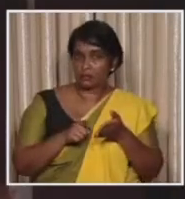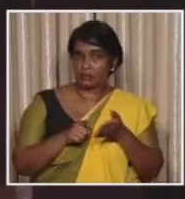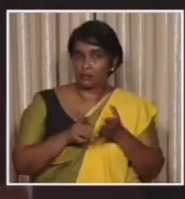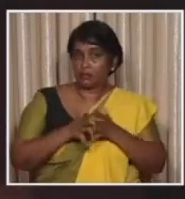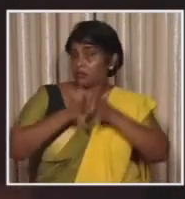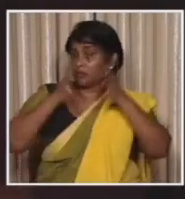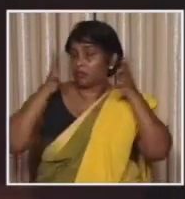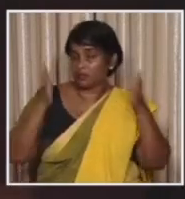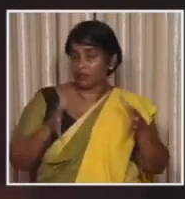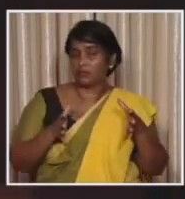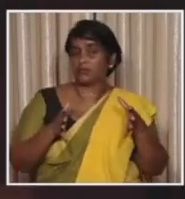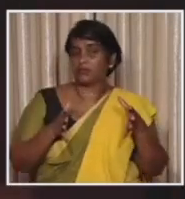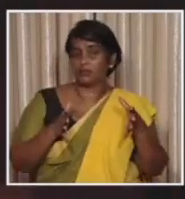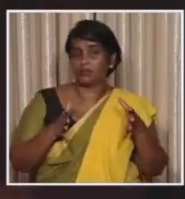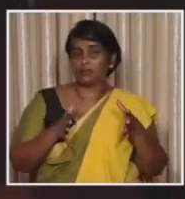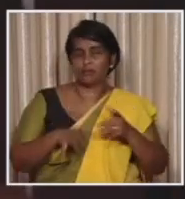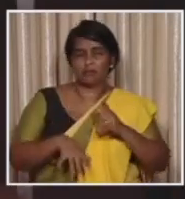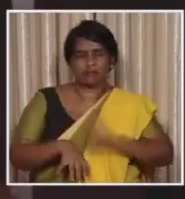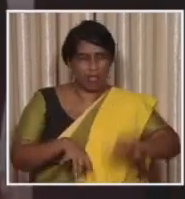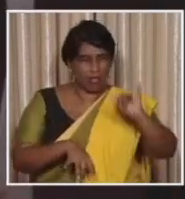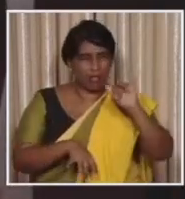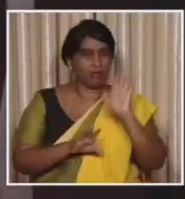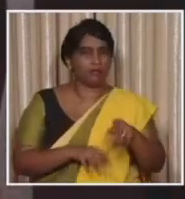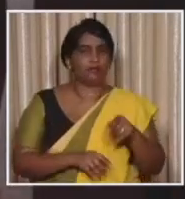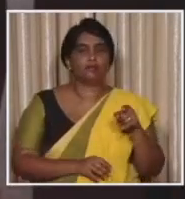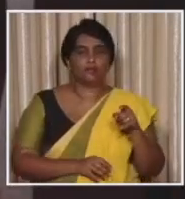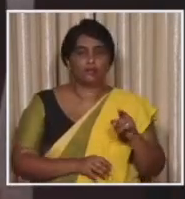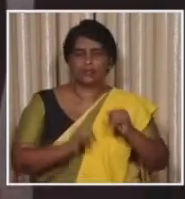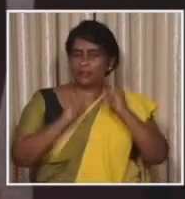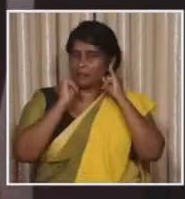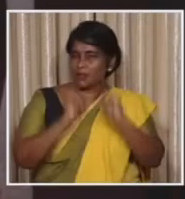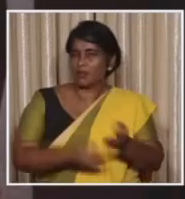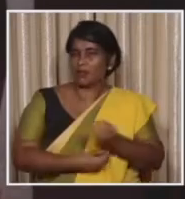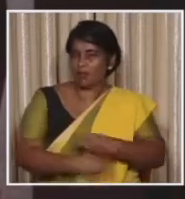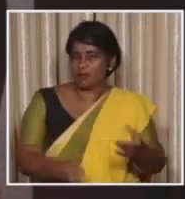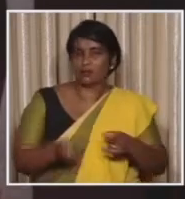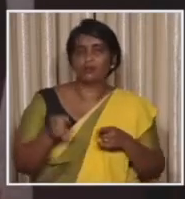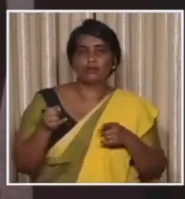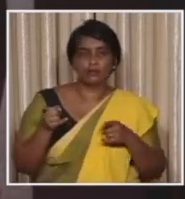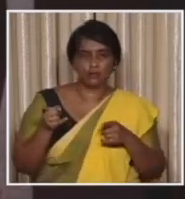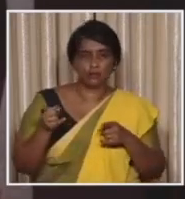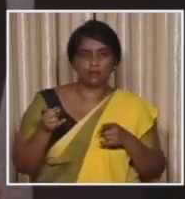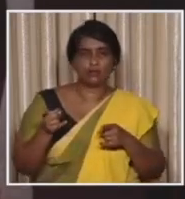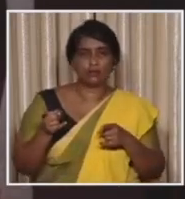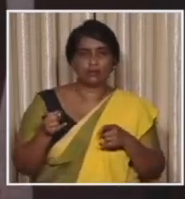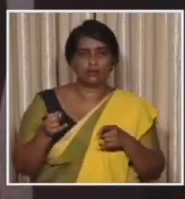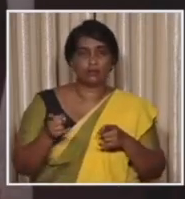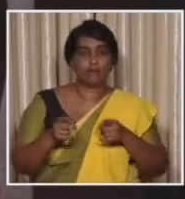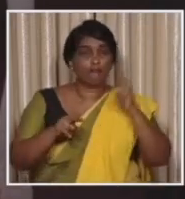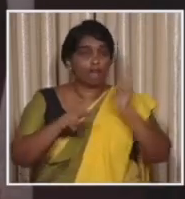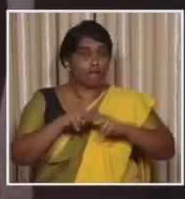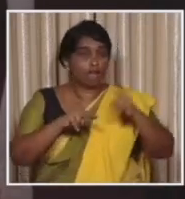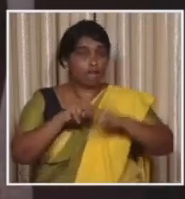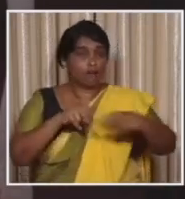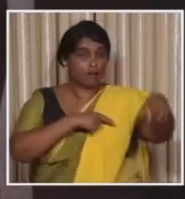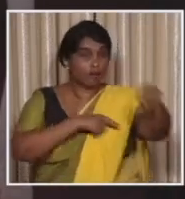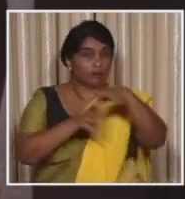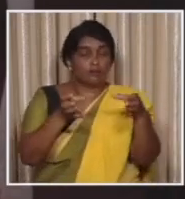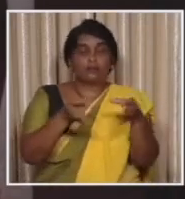මහා අපලයක් වුණු මහා විනාශයක් වුණු මේ ගජමිතුරු